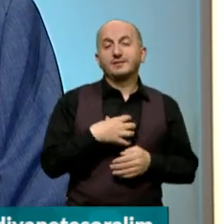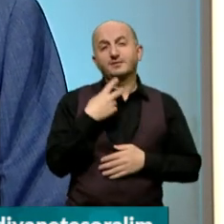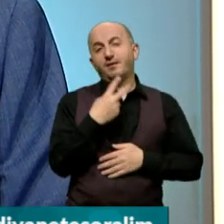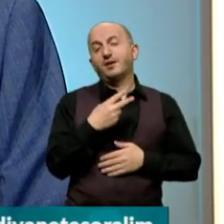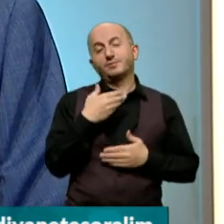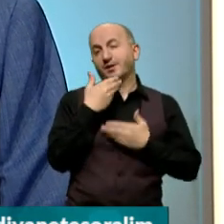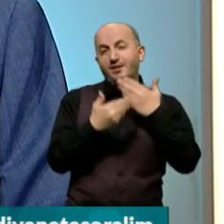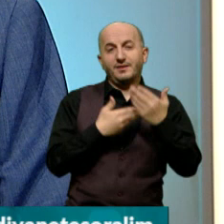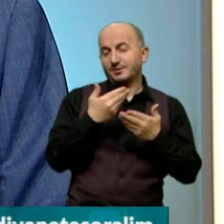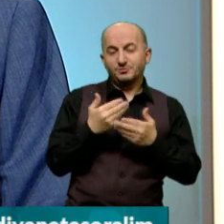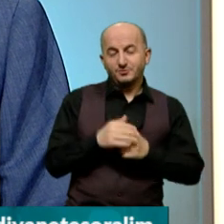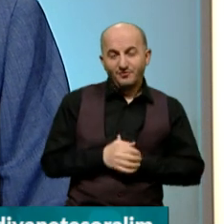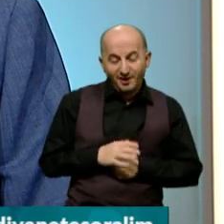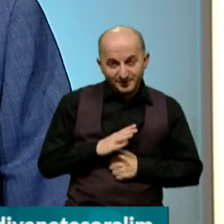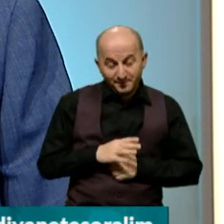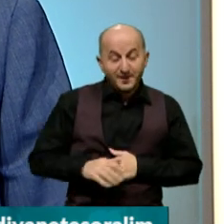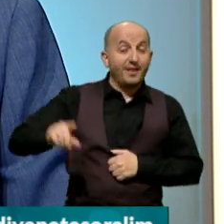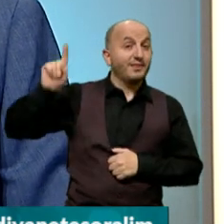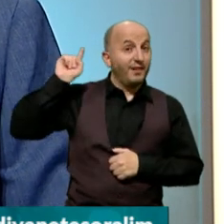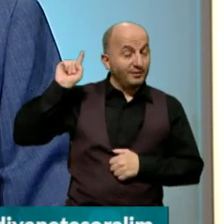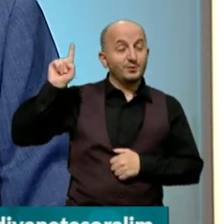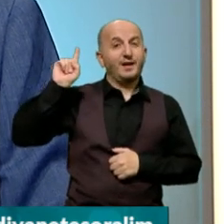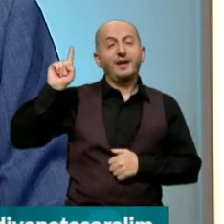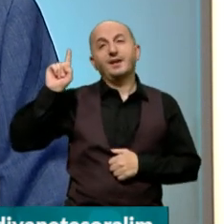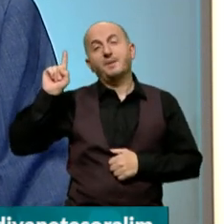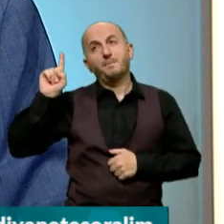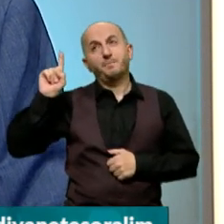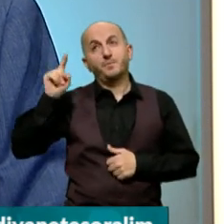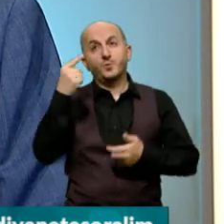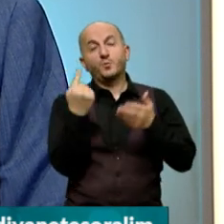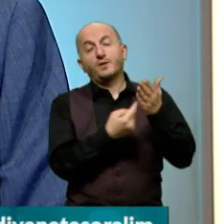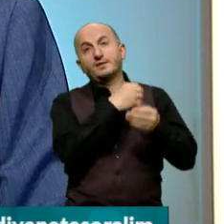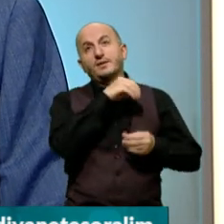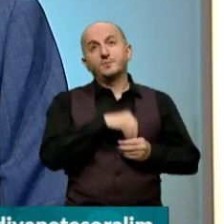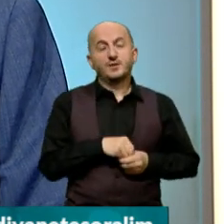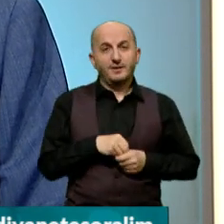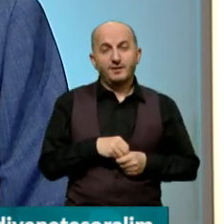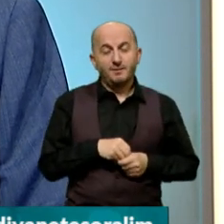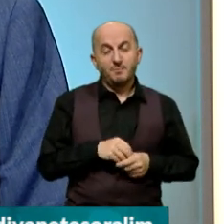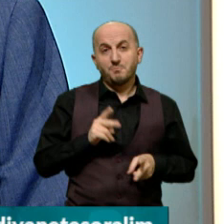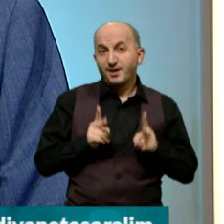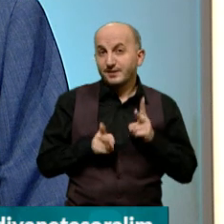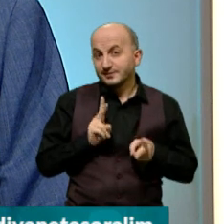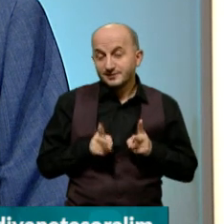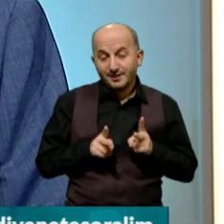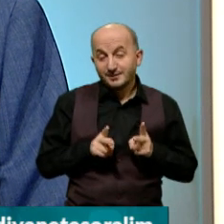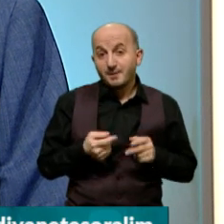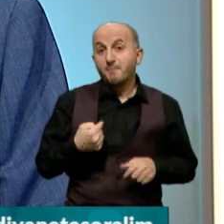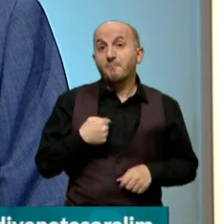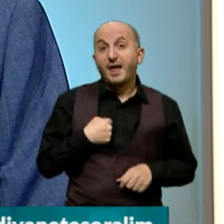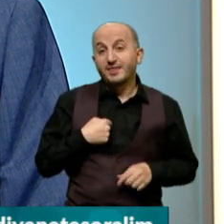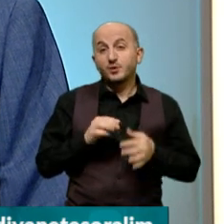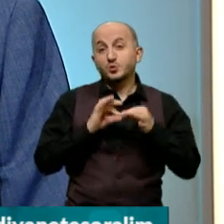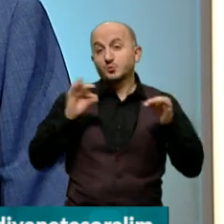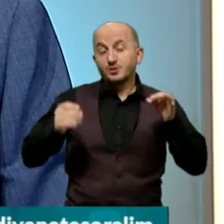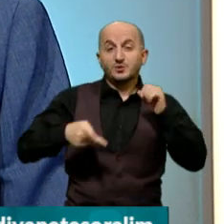bir üslubu var. Rabbimiz Teala Hazretleri Kur'an-ı Kerim'de bazen ben ifadesini kullanıyor.